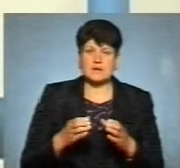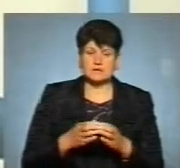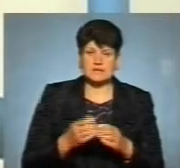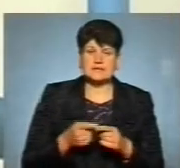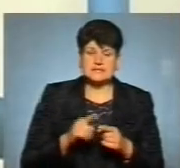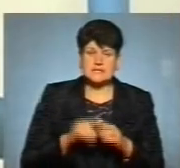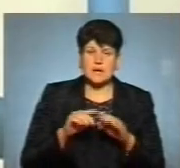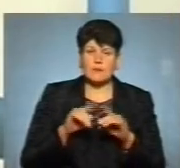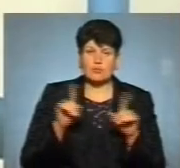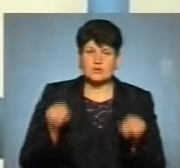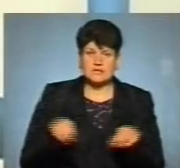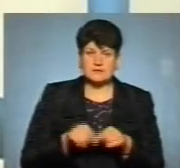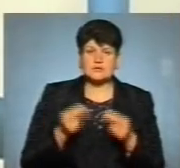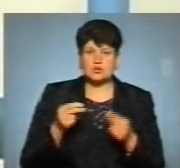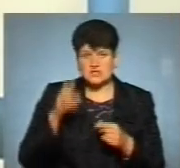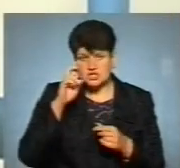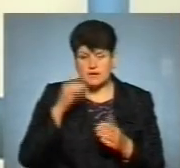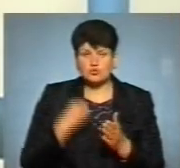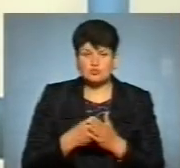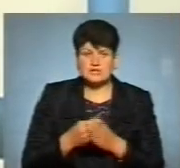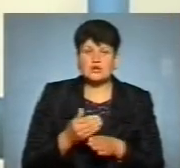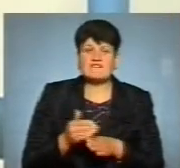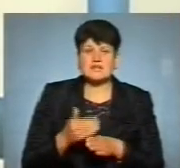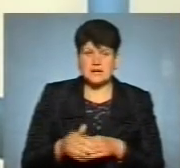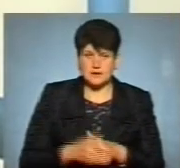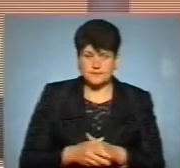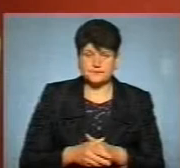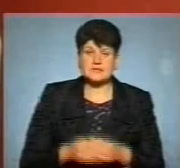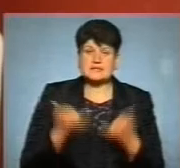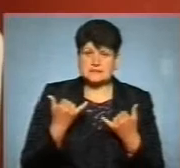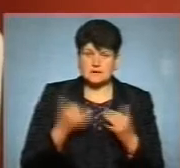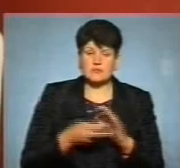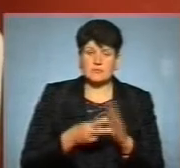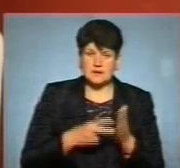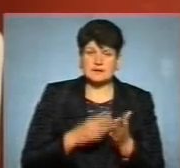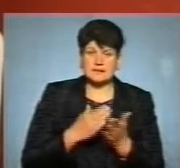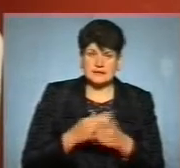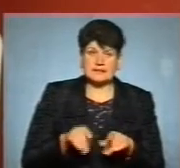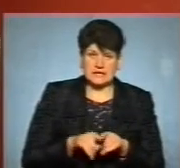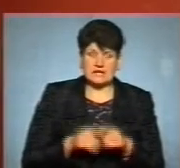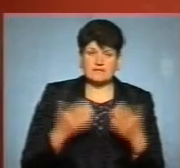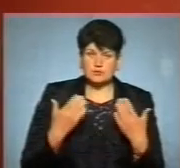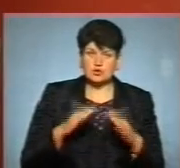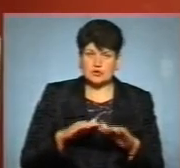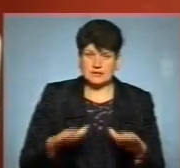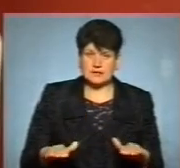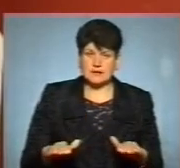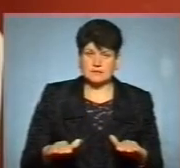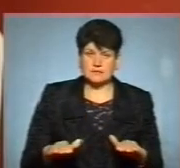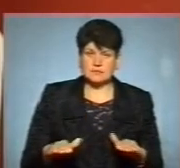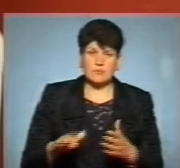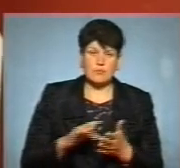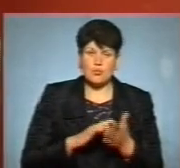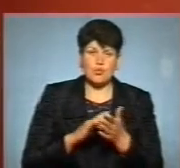йдуть путівки за кошти державного бюджету, які виділяються. Тобто наразі у планах є і такий відпочинок дітей, тобто подорожі у